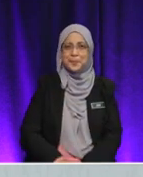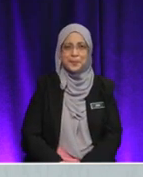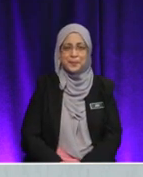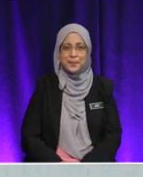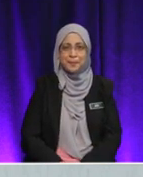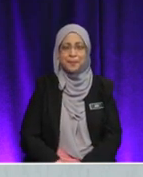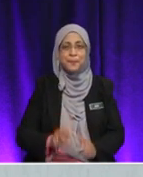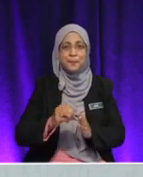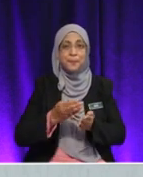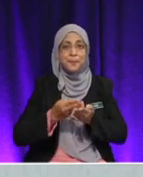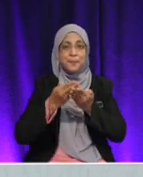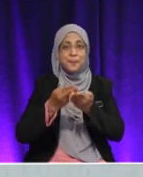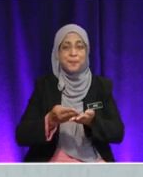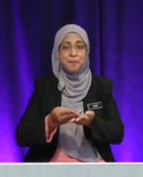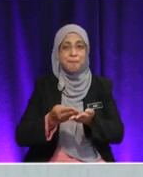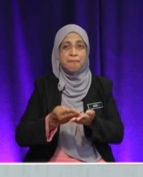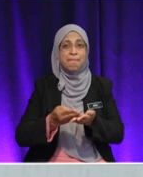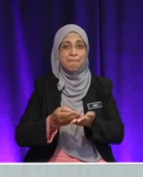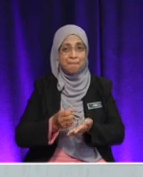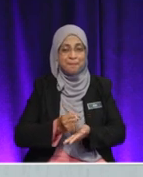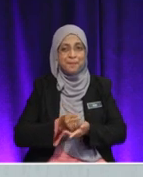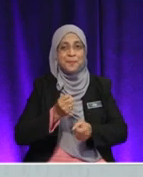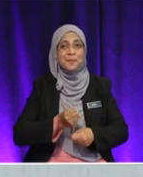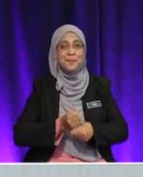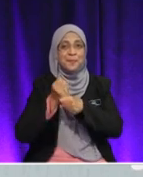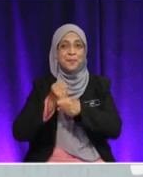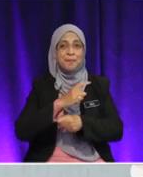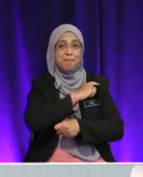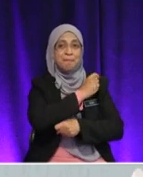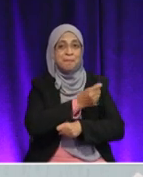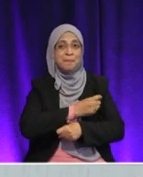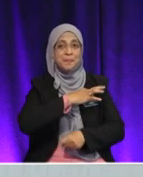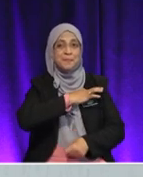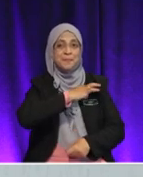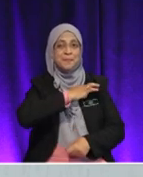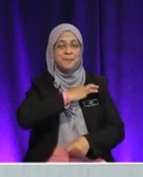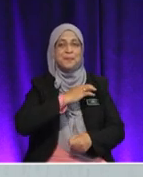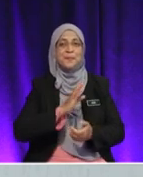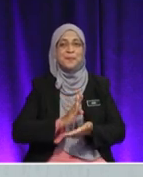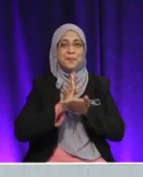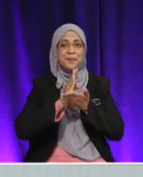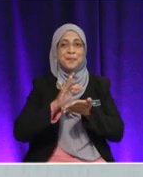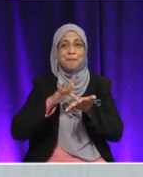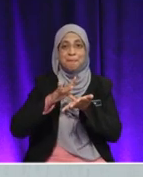memberikan sumbangan tenaga dengan menjadi sukarelawan ataupun memberikan sumbangan perempatan